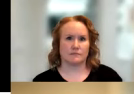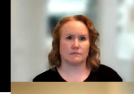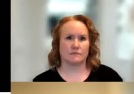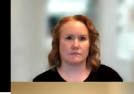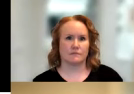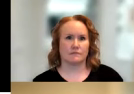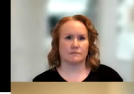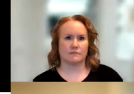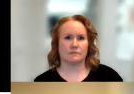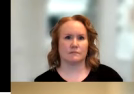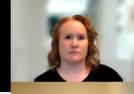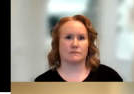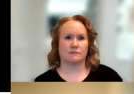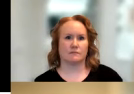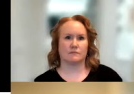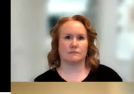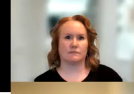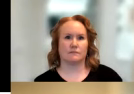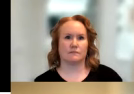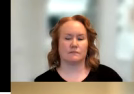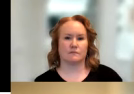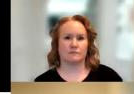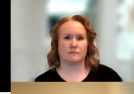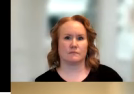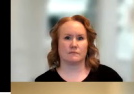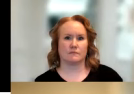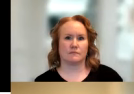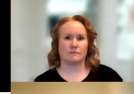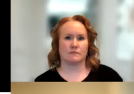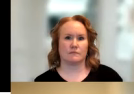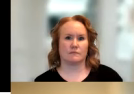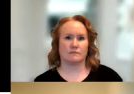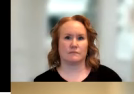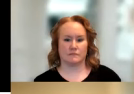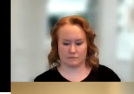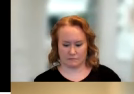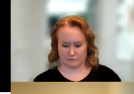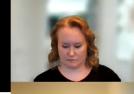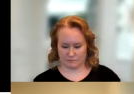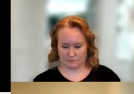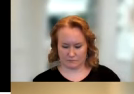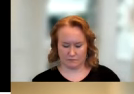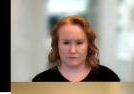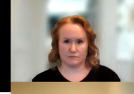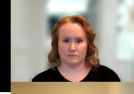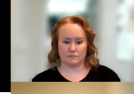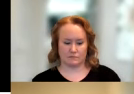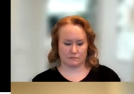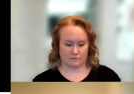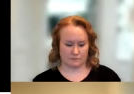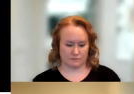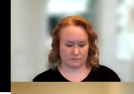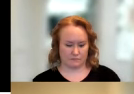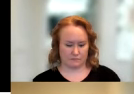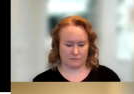akkurat formålsbetraktninger og den type ting være I orden. Ofte så vil jo de tiltakene man innfører være egnet, så ofte så vil jo spørsmålet